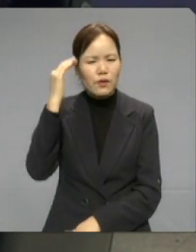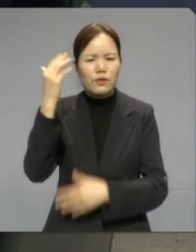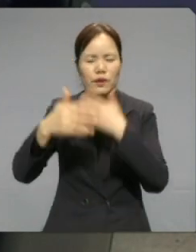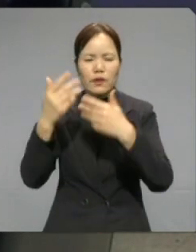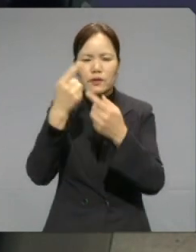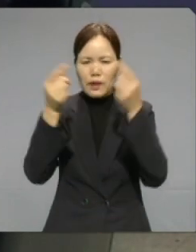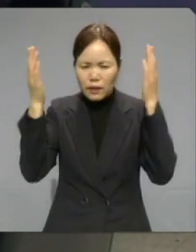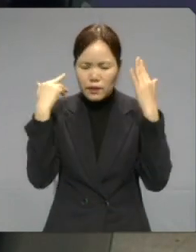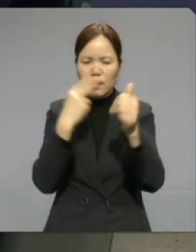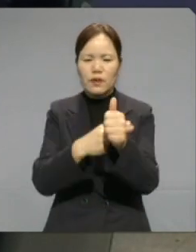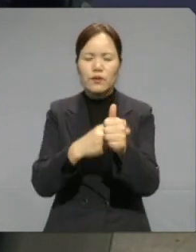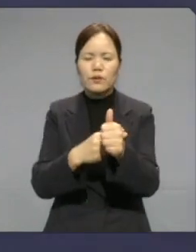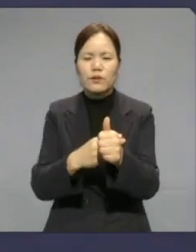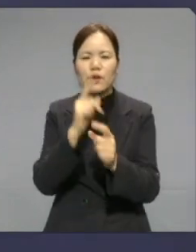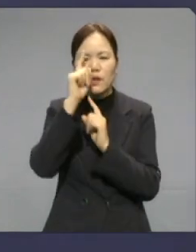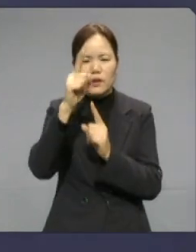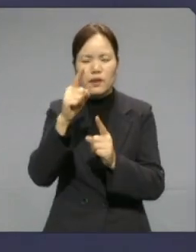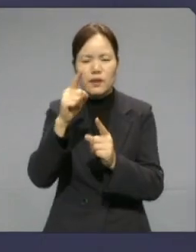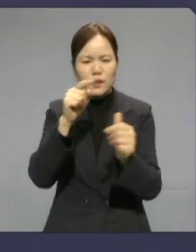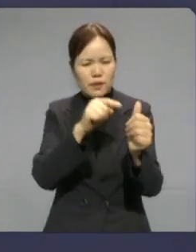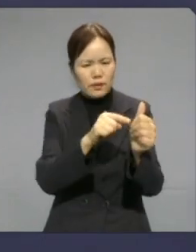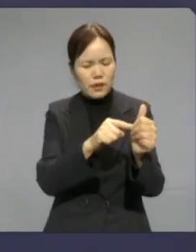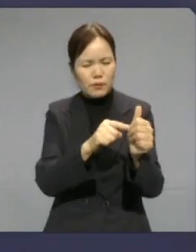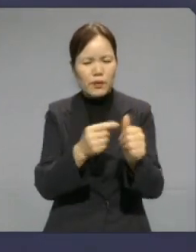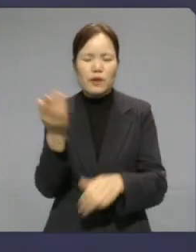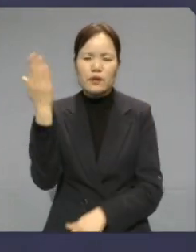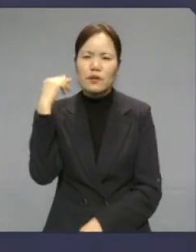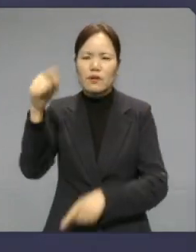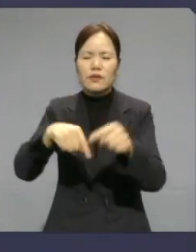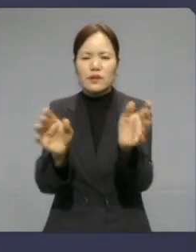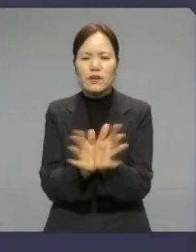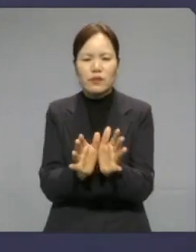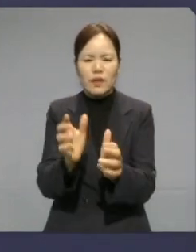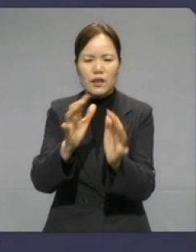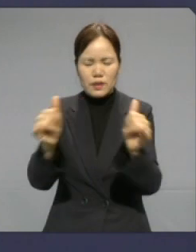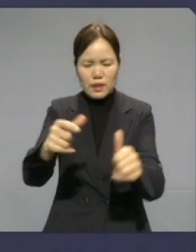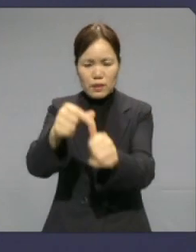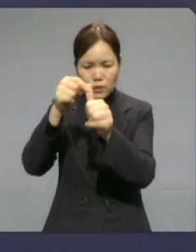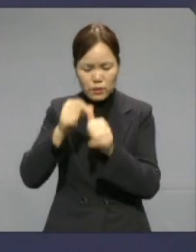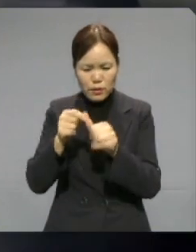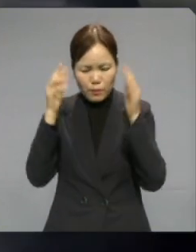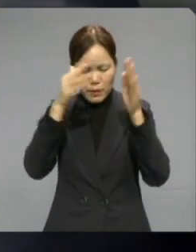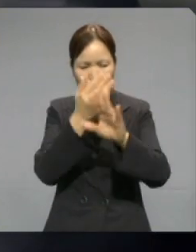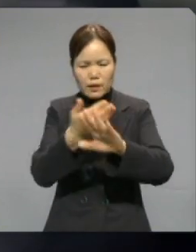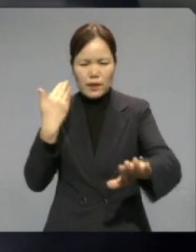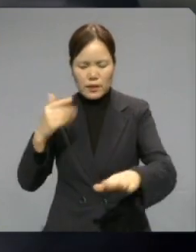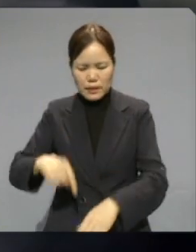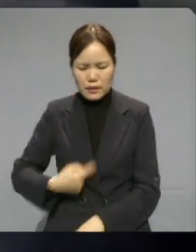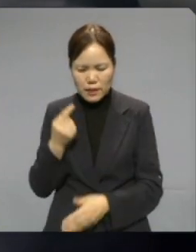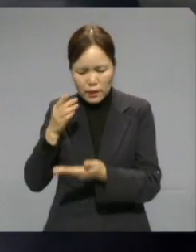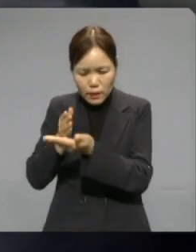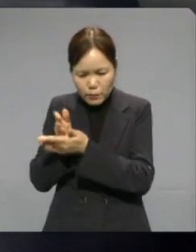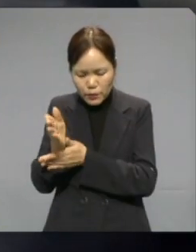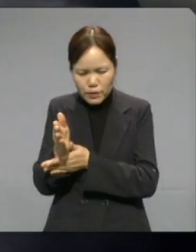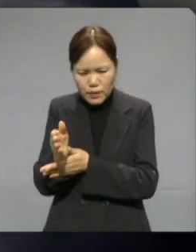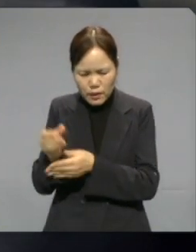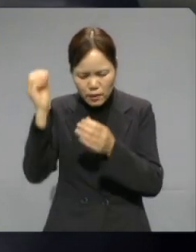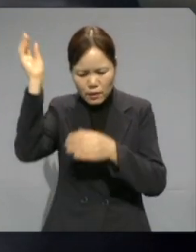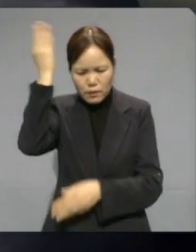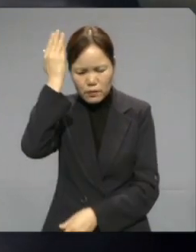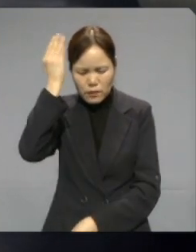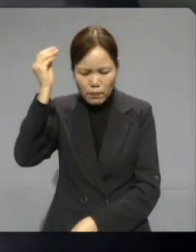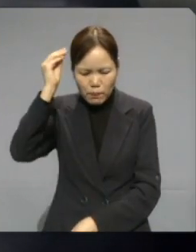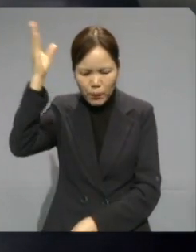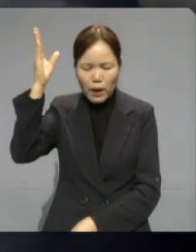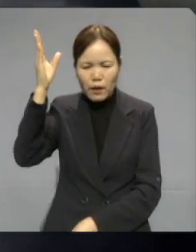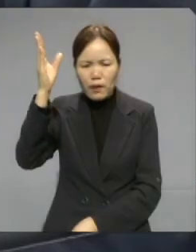교수입니다 학견 인재 위원장은 기존 정당의 인재영입 방향과 달리 자신의 분야에 천착해 식견을 쌓아온 숨은